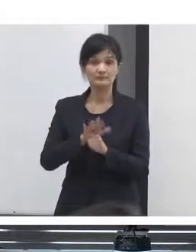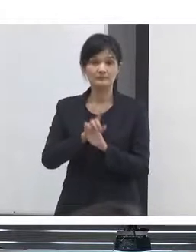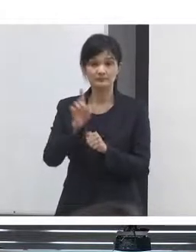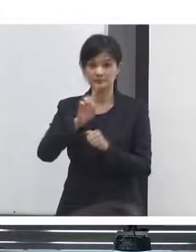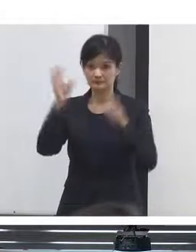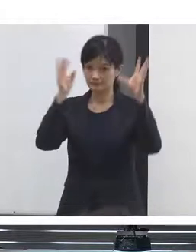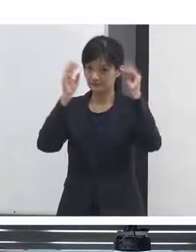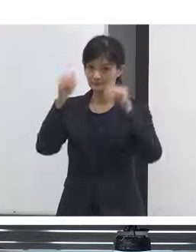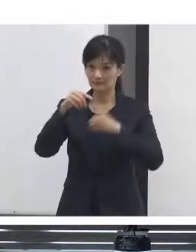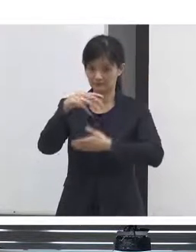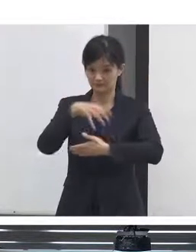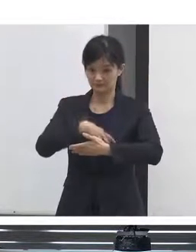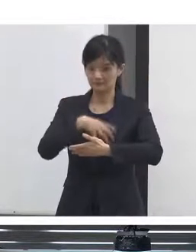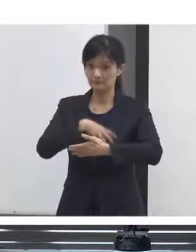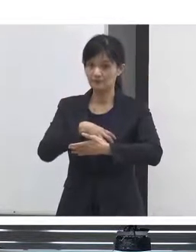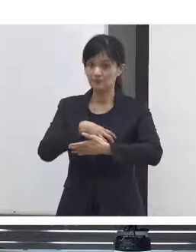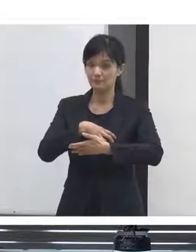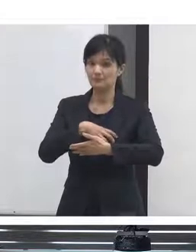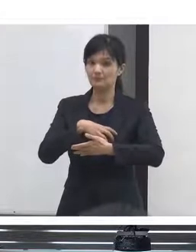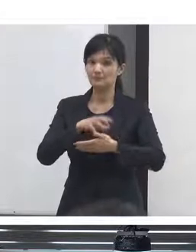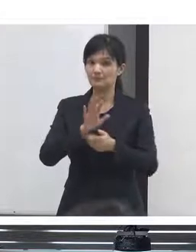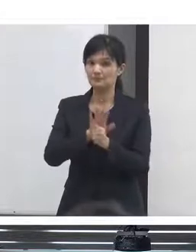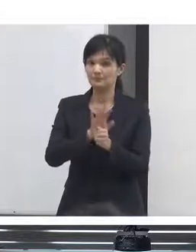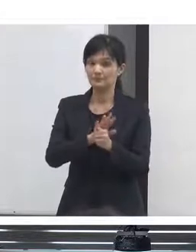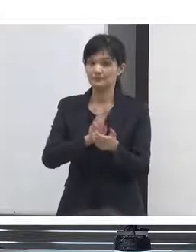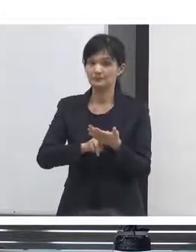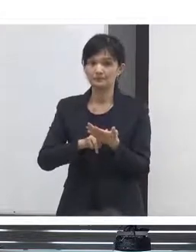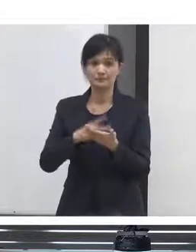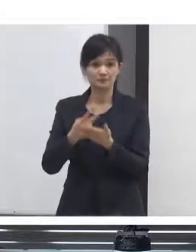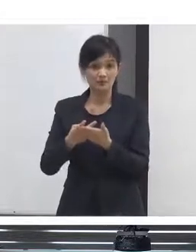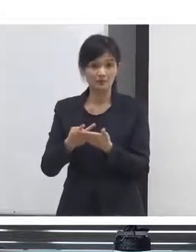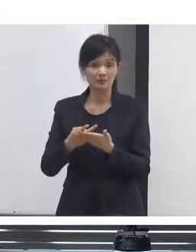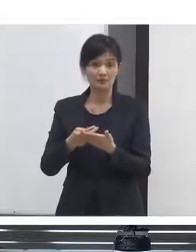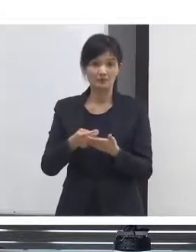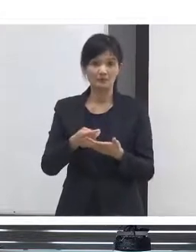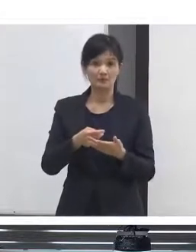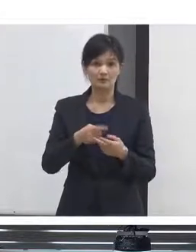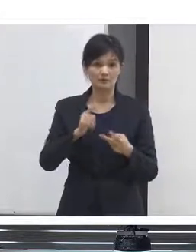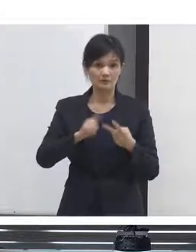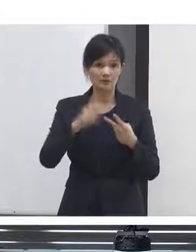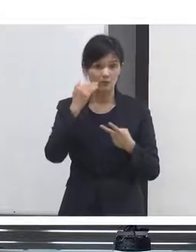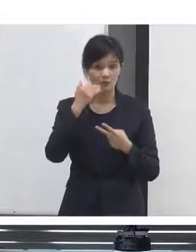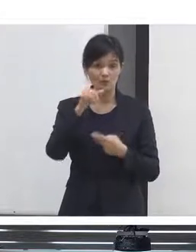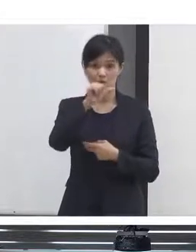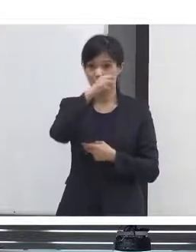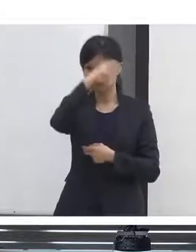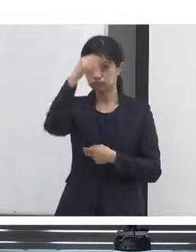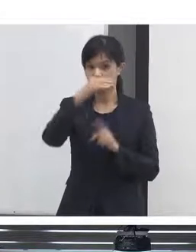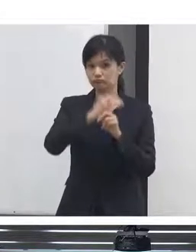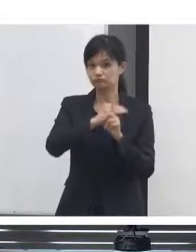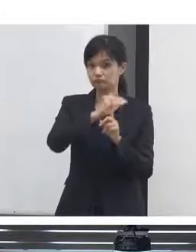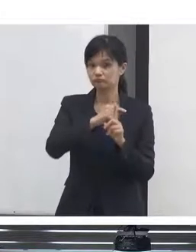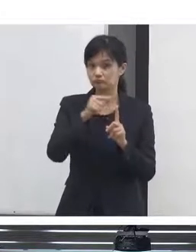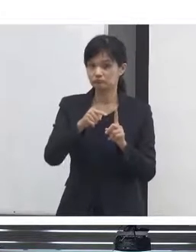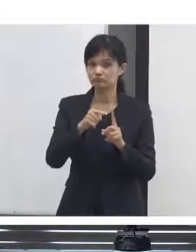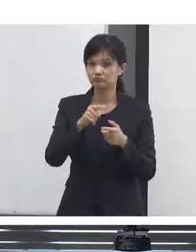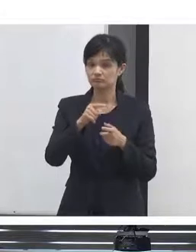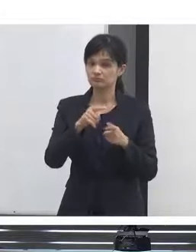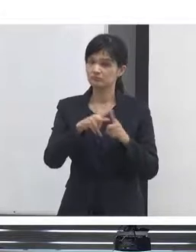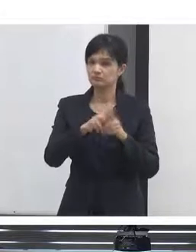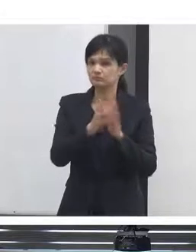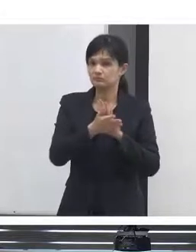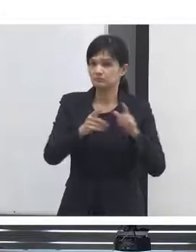资料内容变成这个一个事物。那五星级呢，就是把这个定的事物呢连接起来哦。那怎么做？其实呢，就